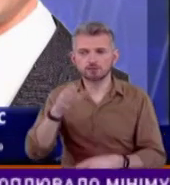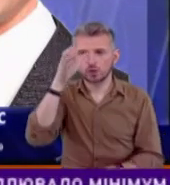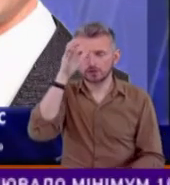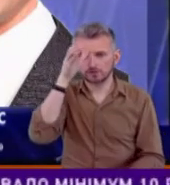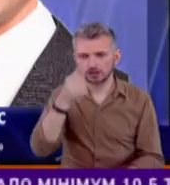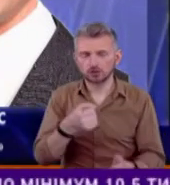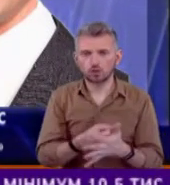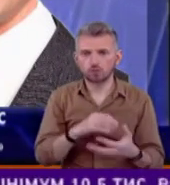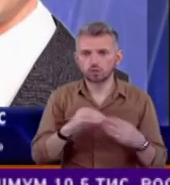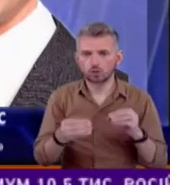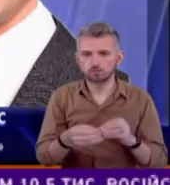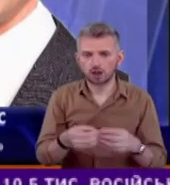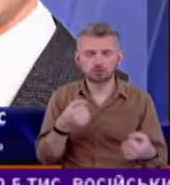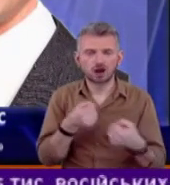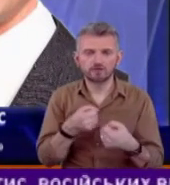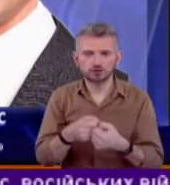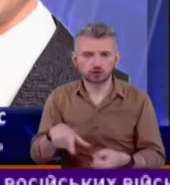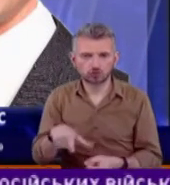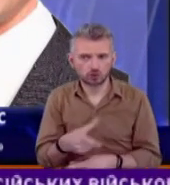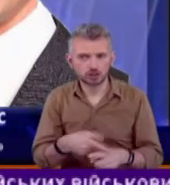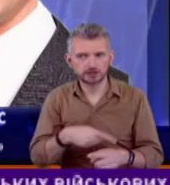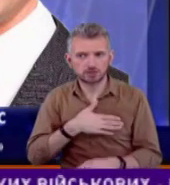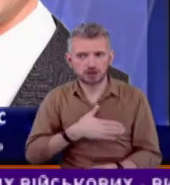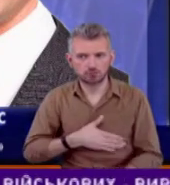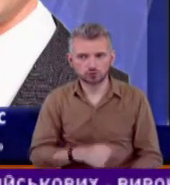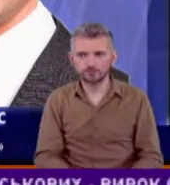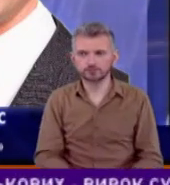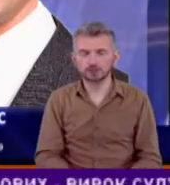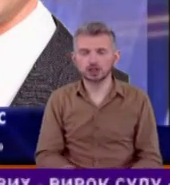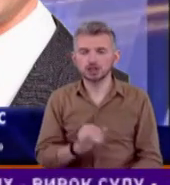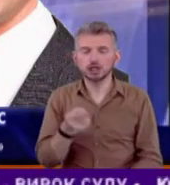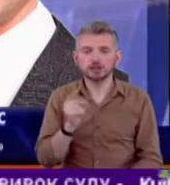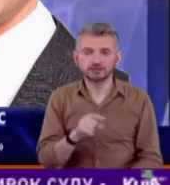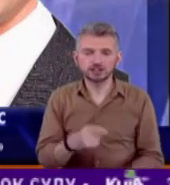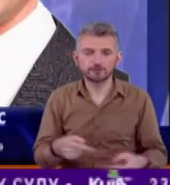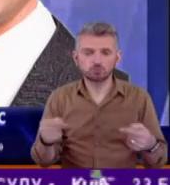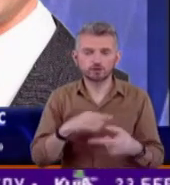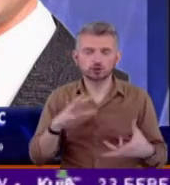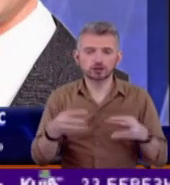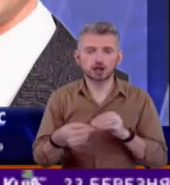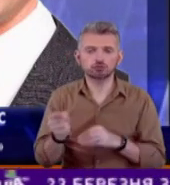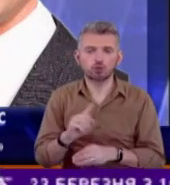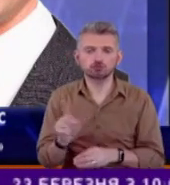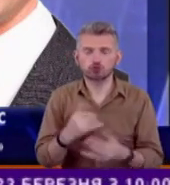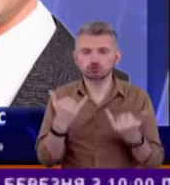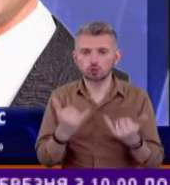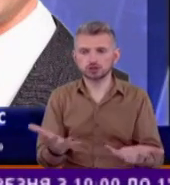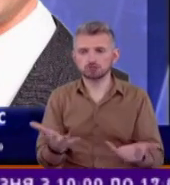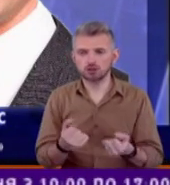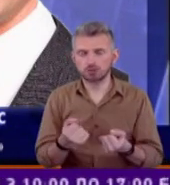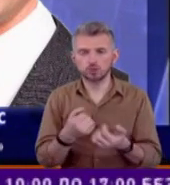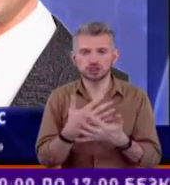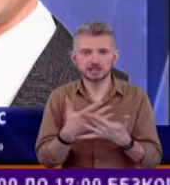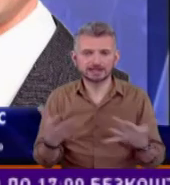до проблеми аварійності на дорогах. Це приємно. Ну і звідси, відповідно, і результат того, що сьогодні приймають